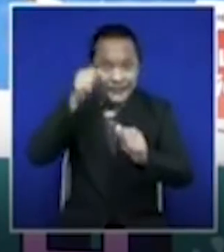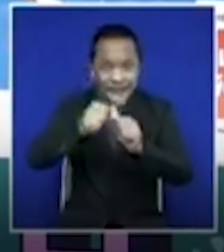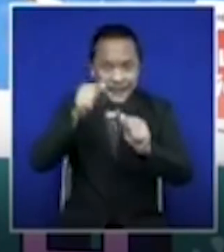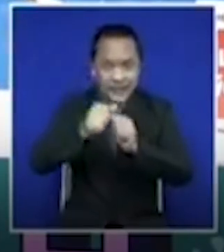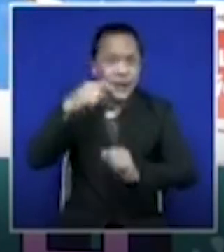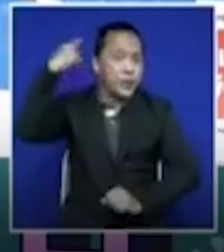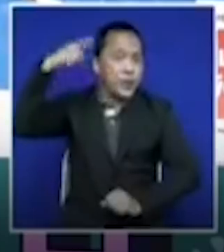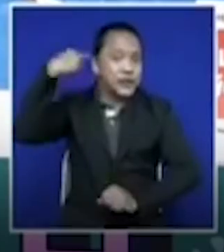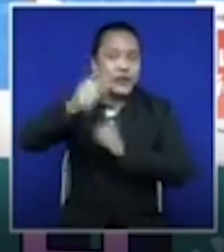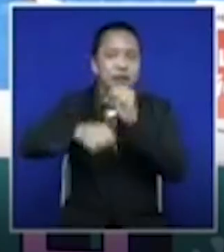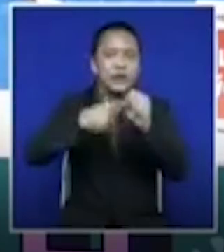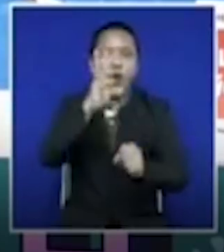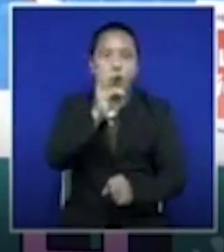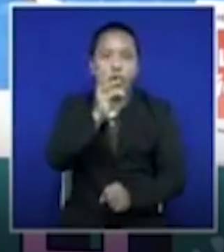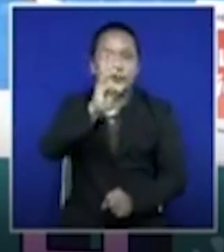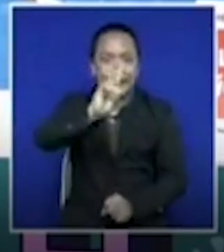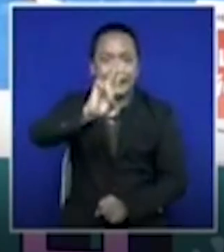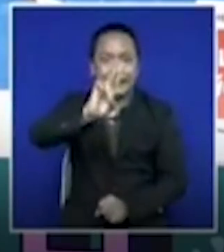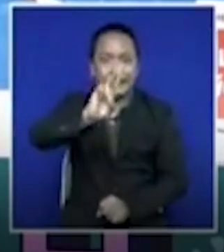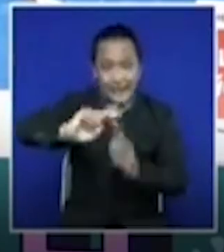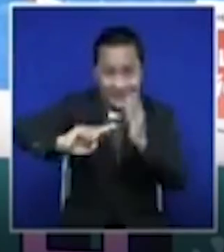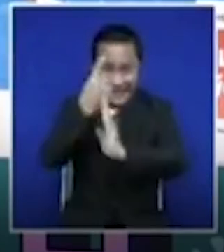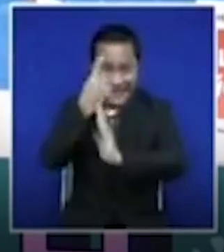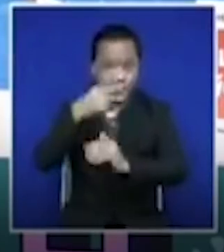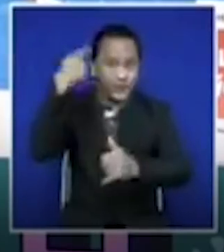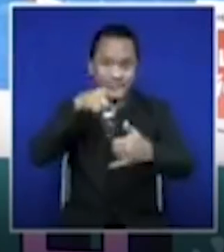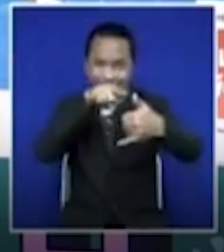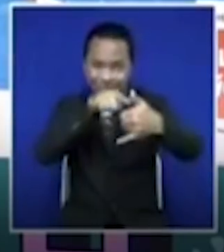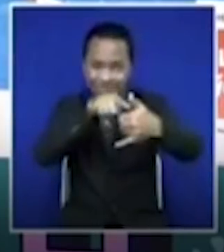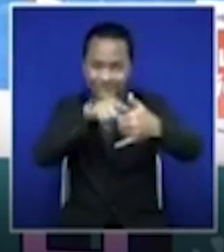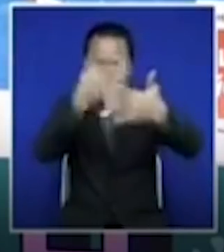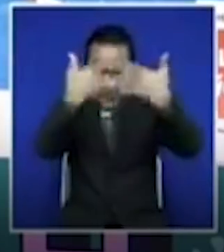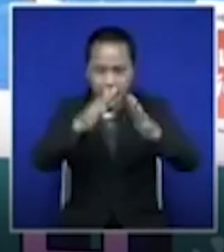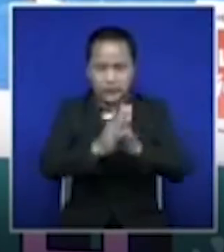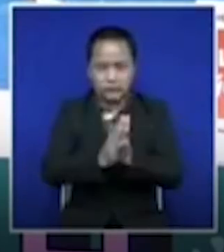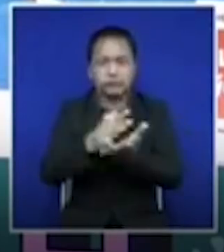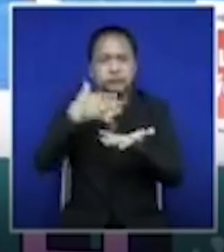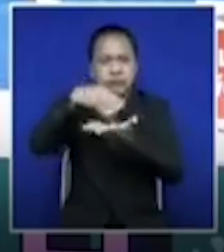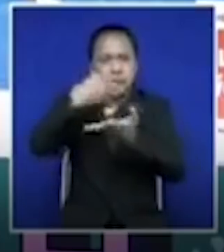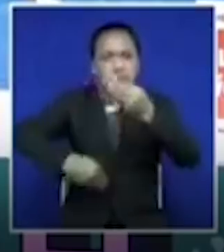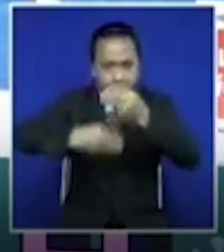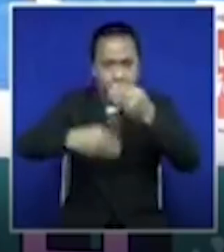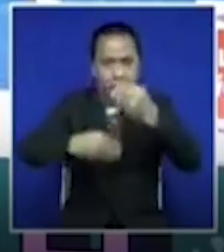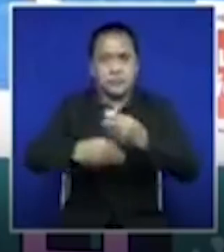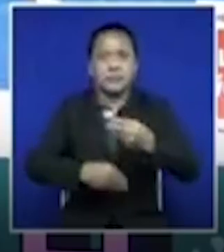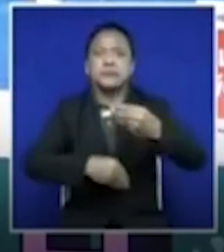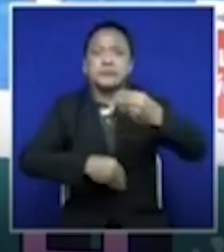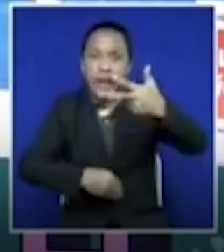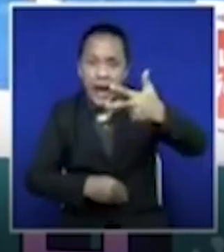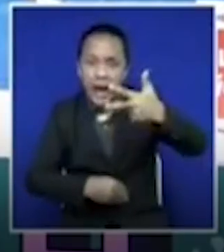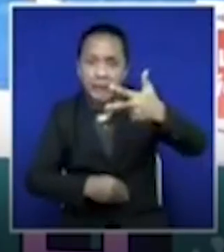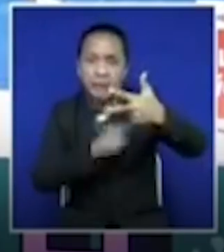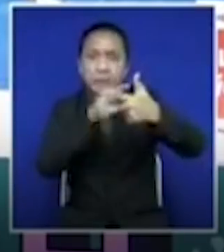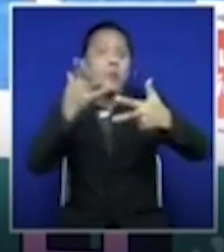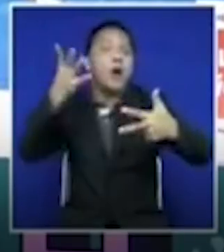หญิง67ปีเป็นรายแรกเมื่อวานก่อนนั้นแล้วเสร็จแล้วนะครับเราก็มีการรายงานขึ้นมาเพิ่มมาอีก3รายนะครับ